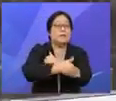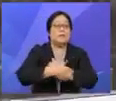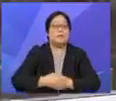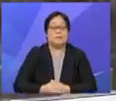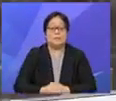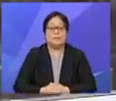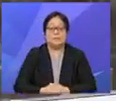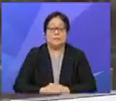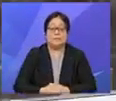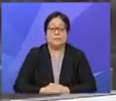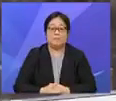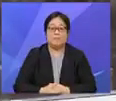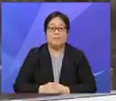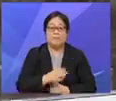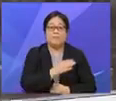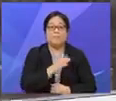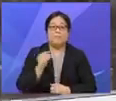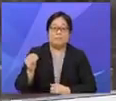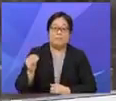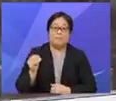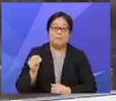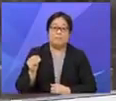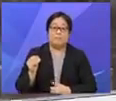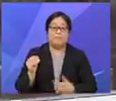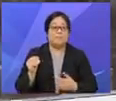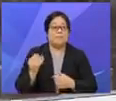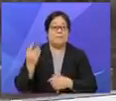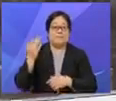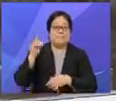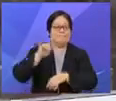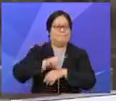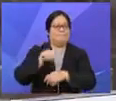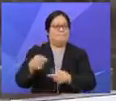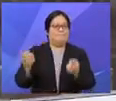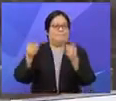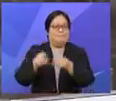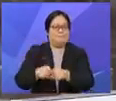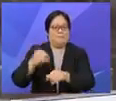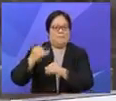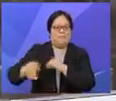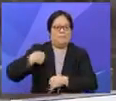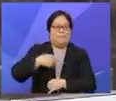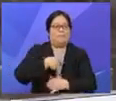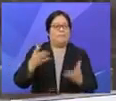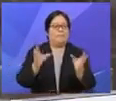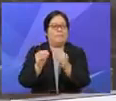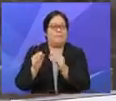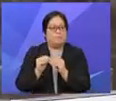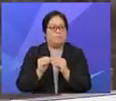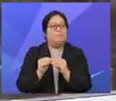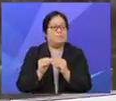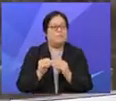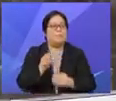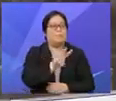jadi Itulah kenapa nya kita nampak kesesuaian untuk menambahkan timbalan ini